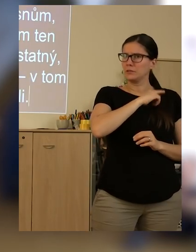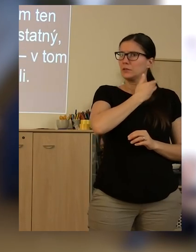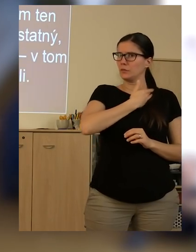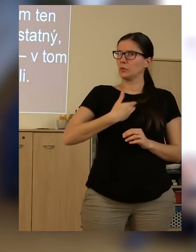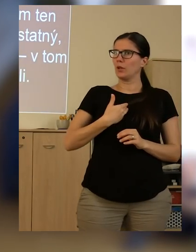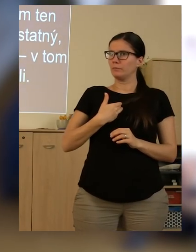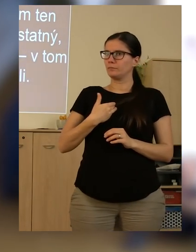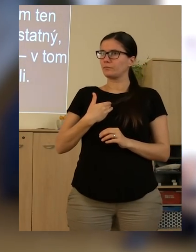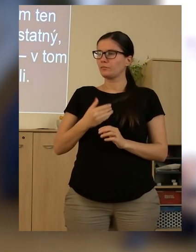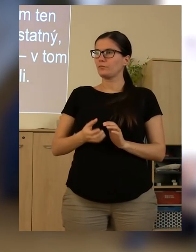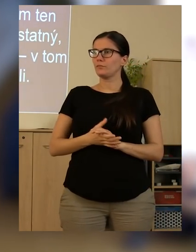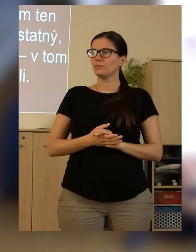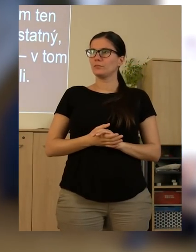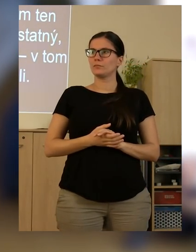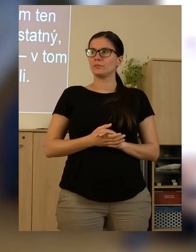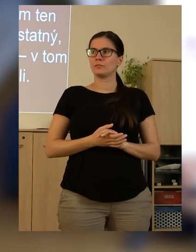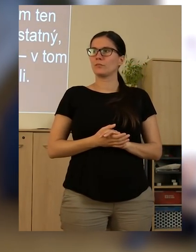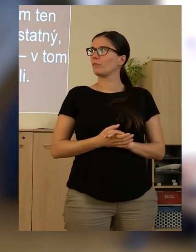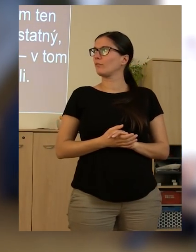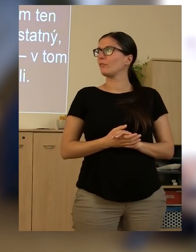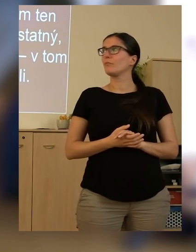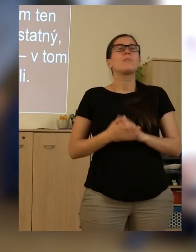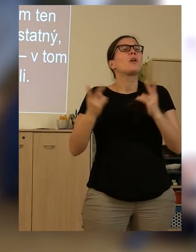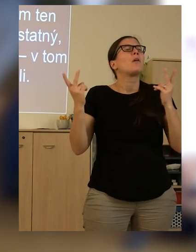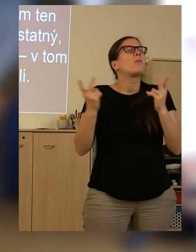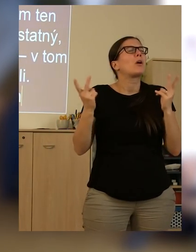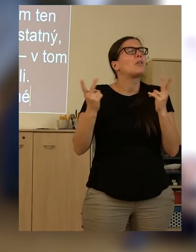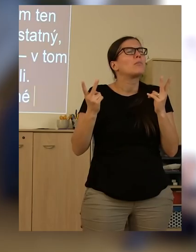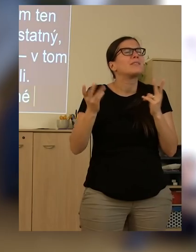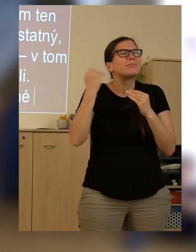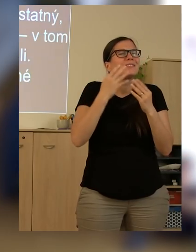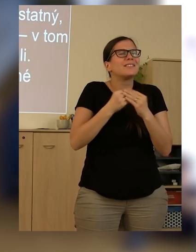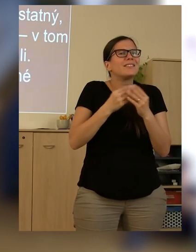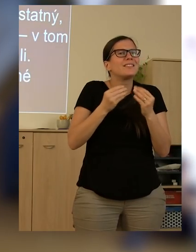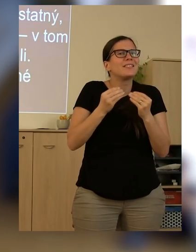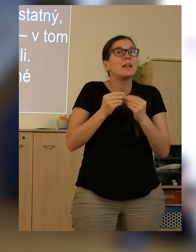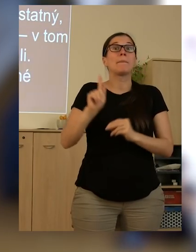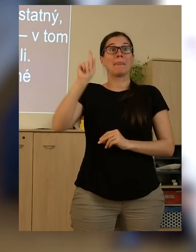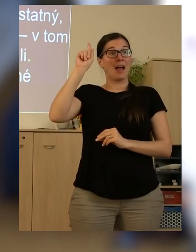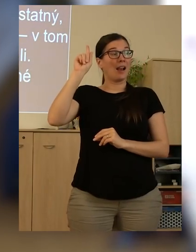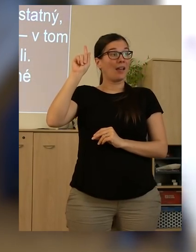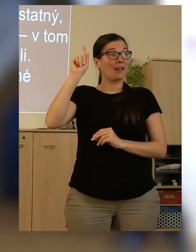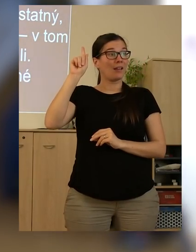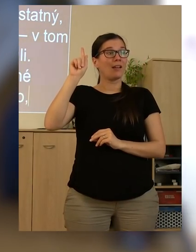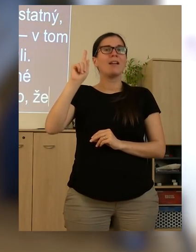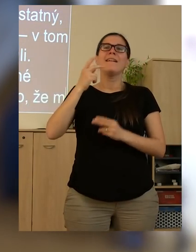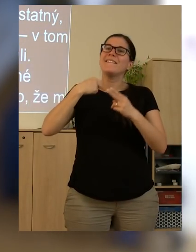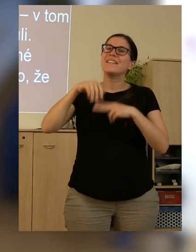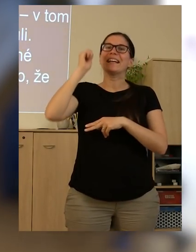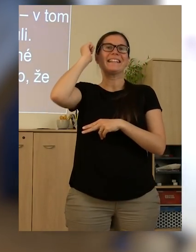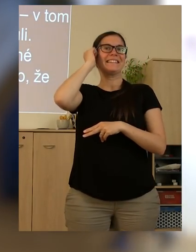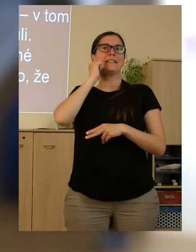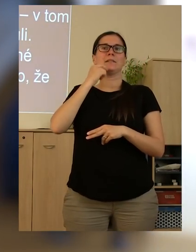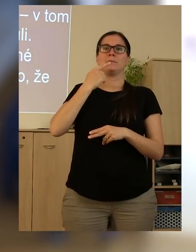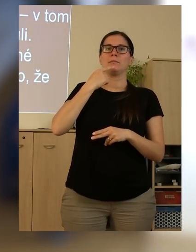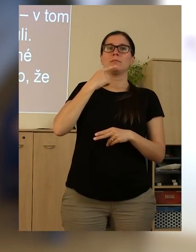Disponuju vůlí. Je to podobné tomu, co jsem říkal. Až na to, že mnoho lidí řekne, já